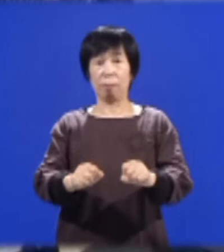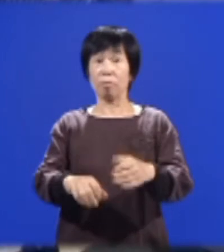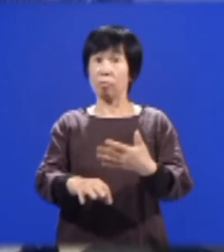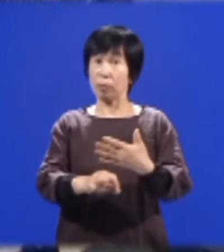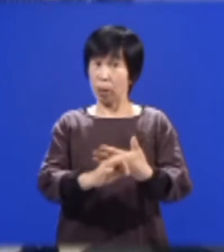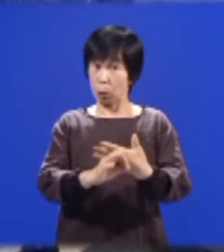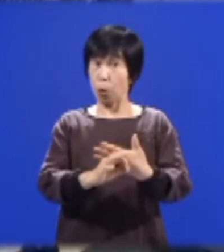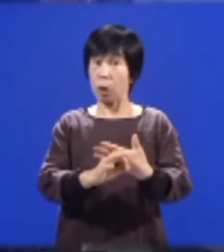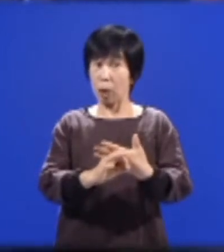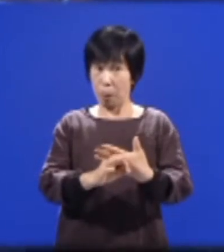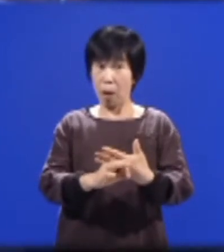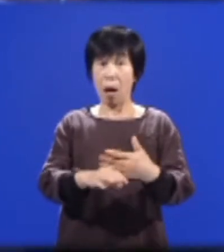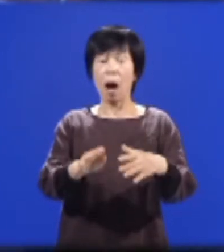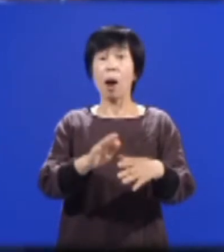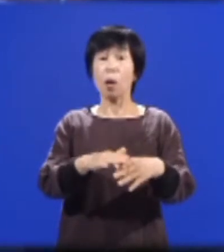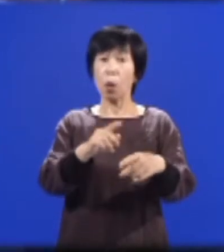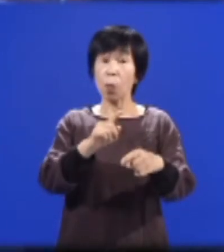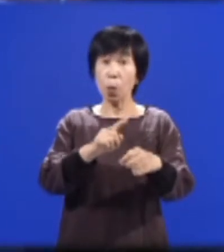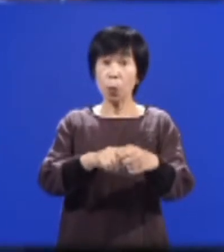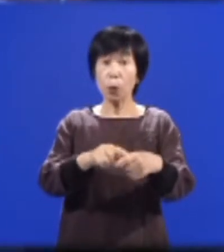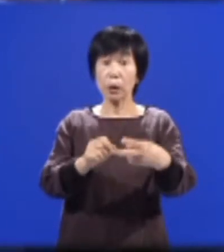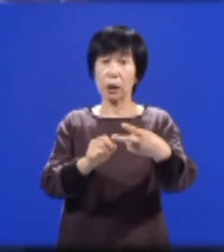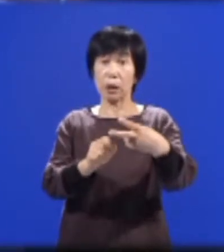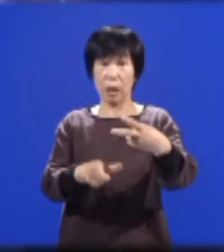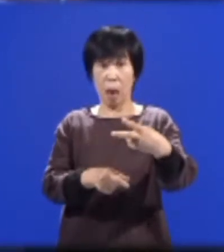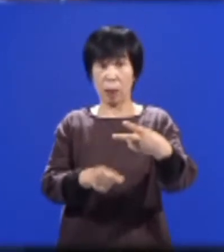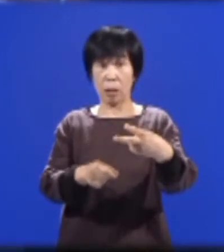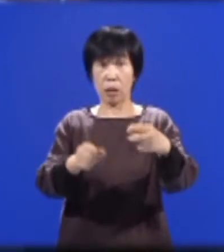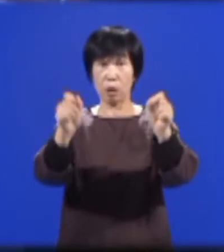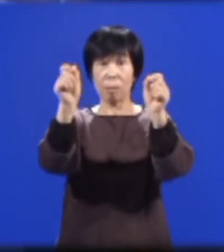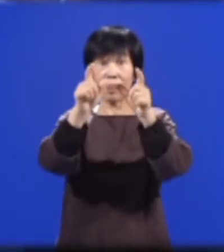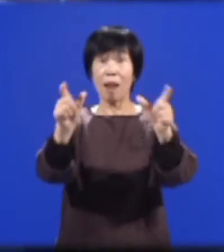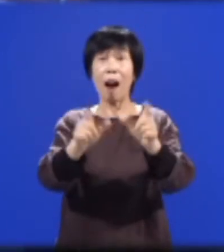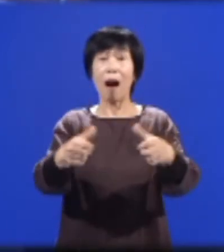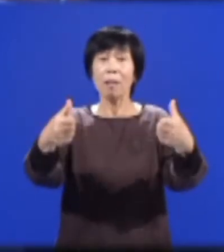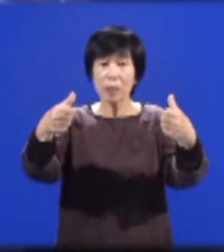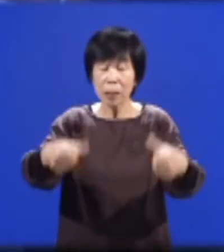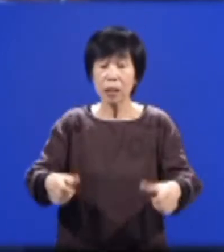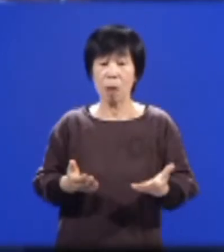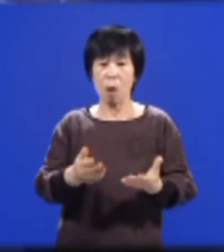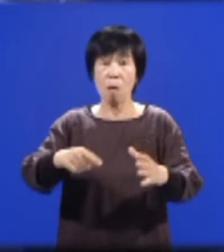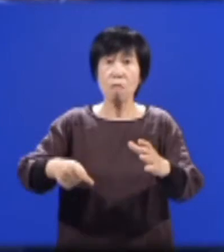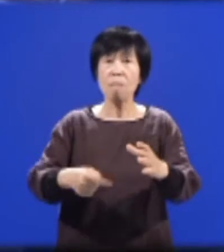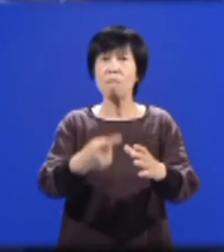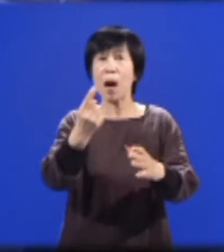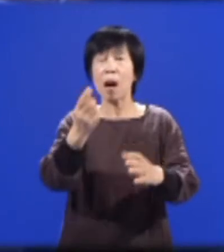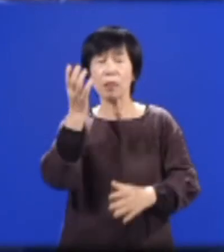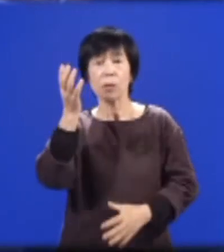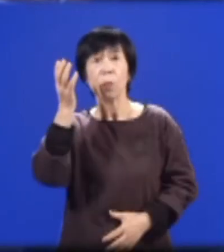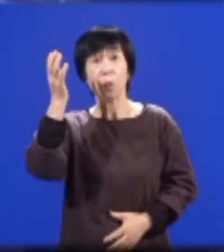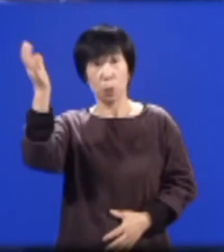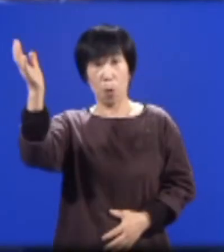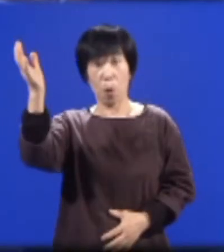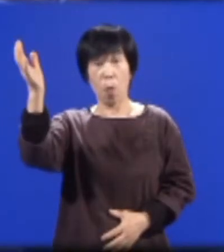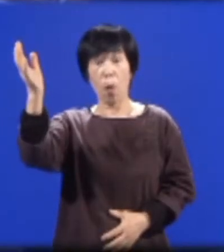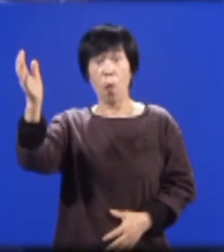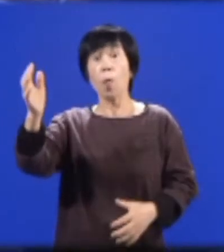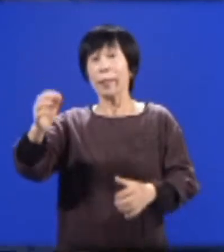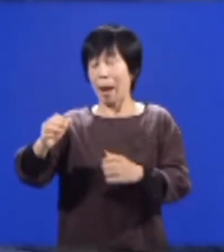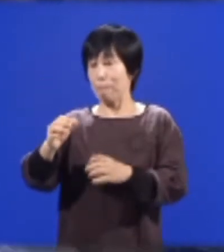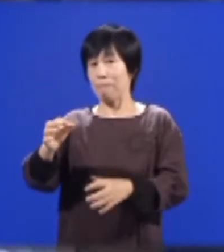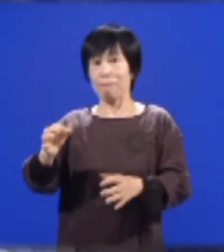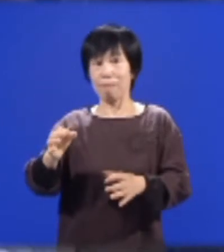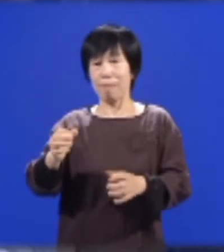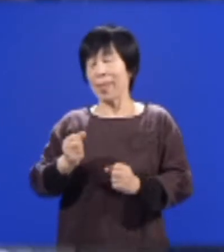。今年2月には大地震が発生したことを想定した避難所運営訓練が行